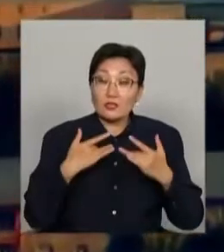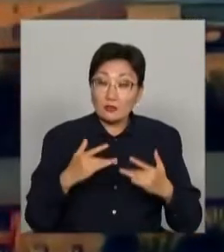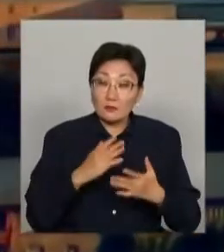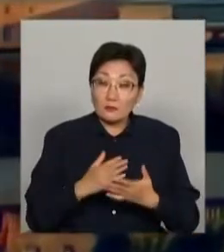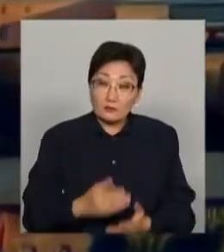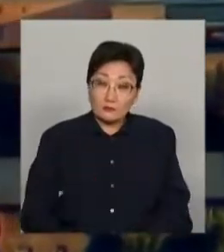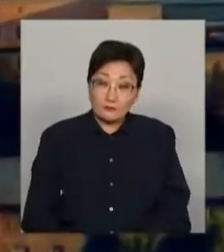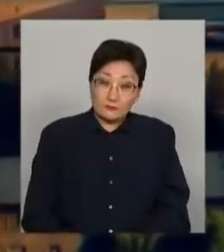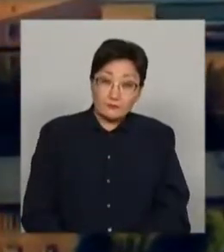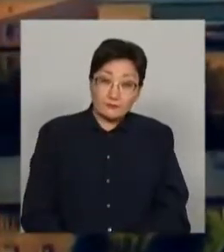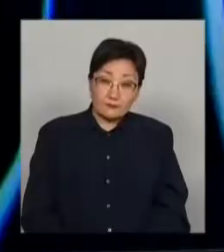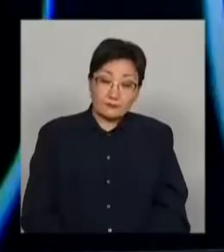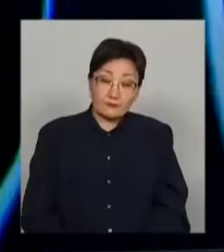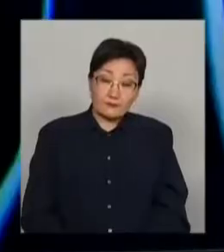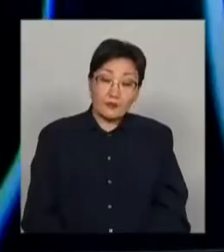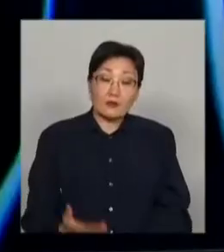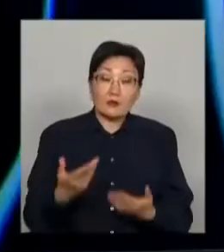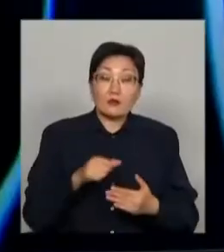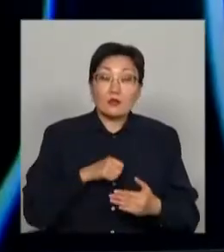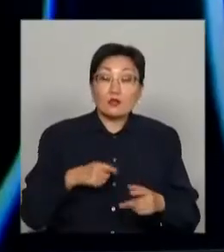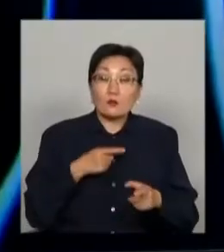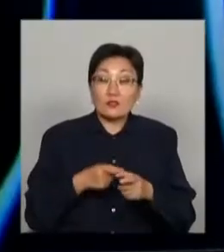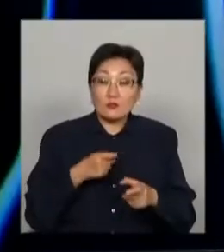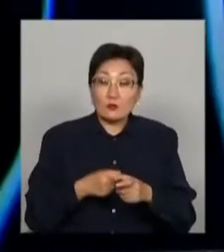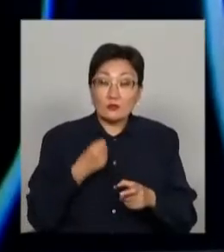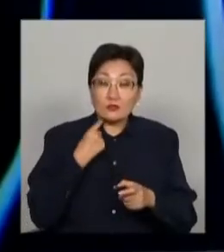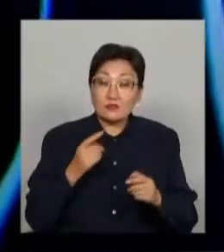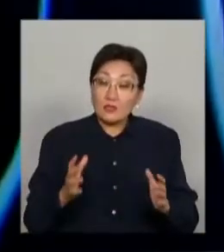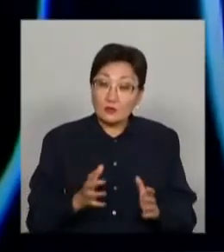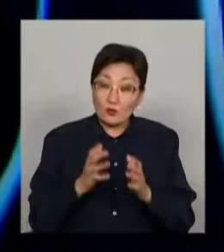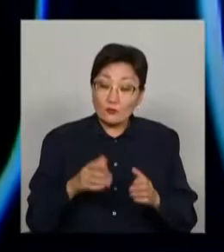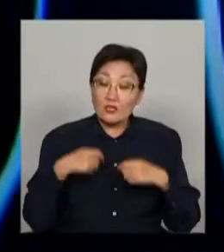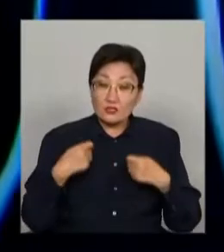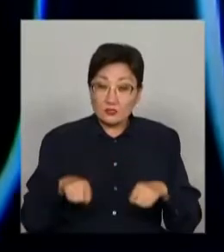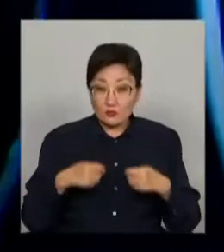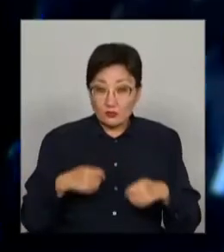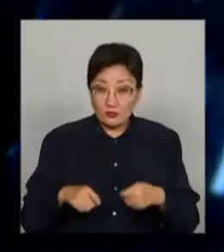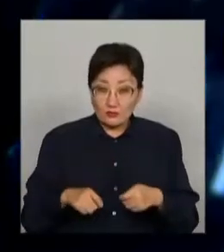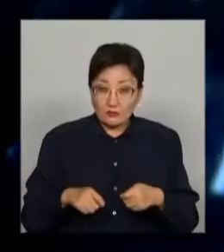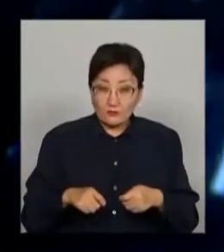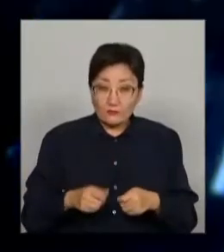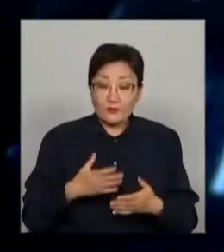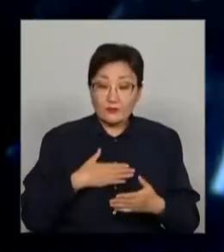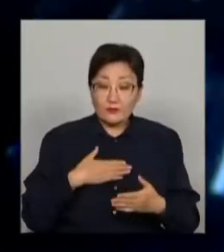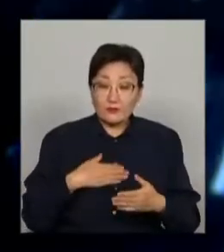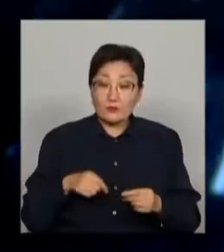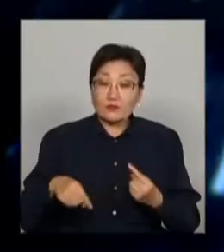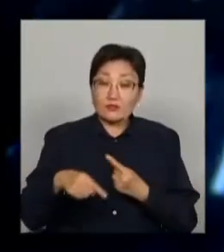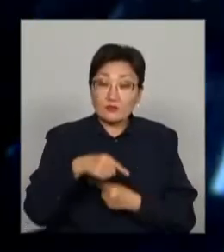қоясыздар? Енді өздеріңіз білетіндей, алкоголь өнімдерін сақтау, сатуда біздің